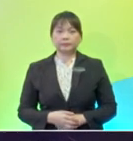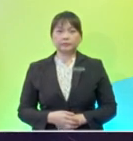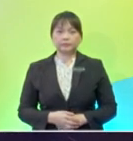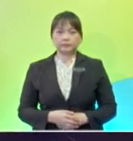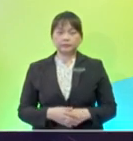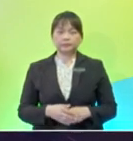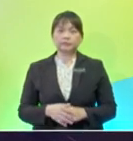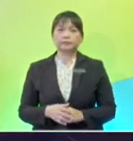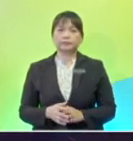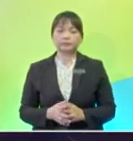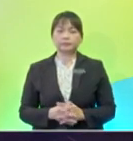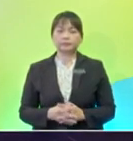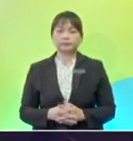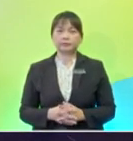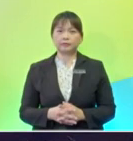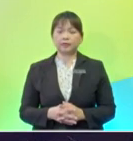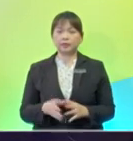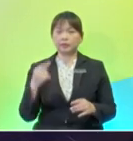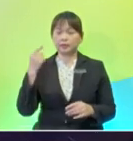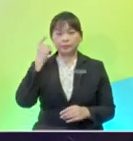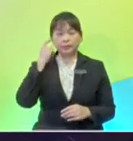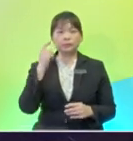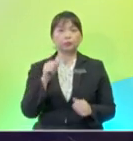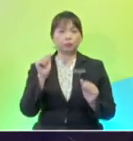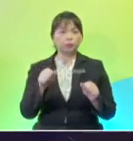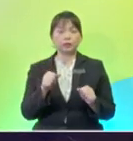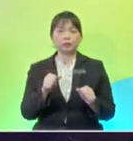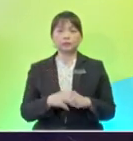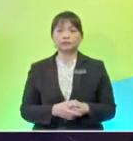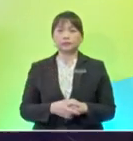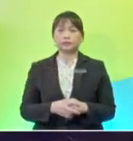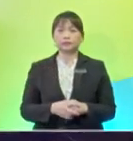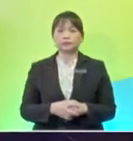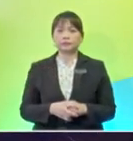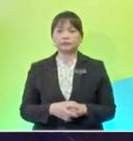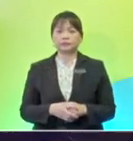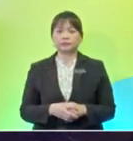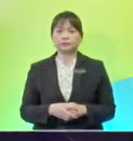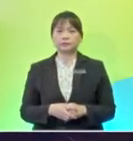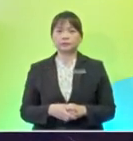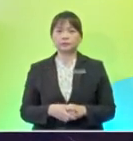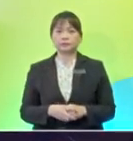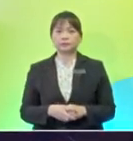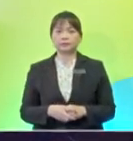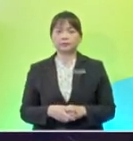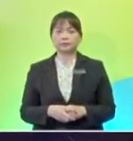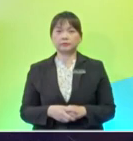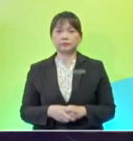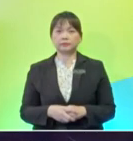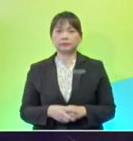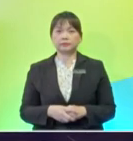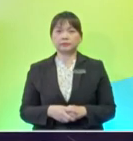sini terlebih 1 mm IV nah sampai keseluruhan